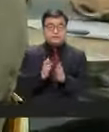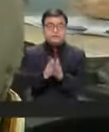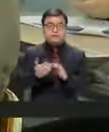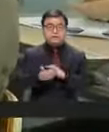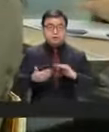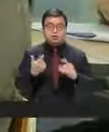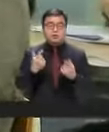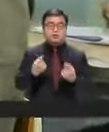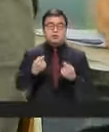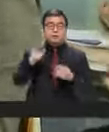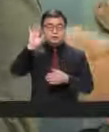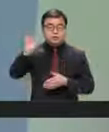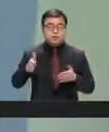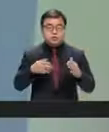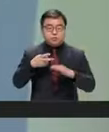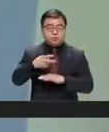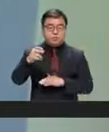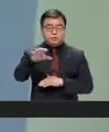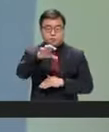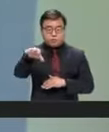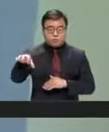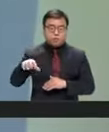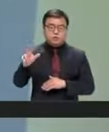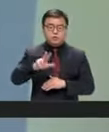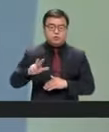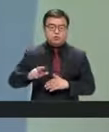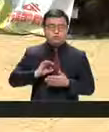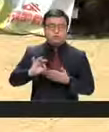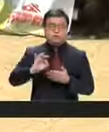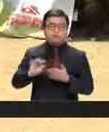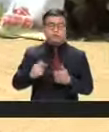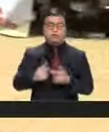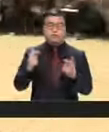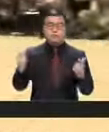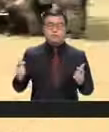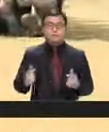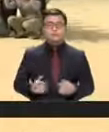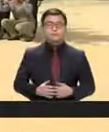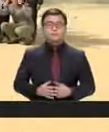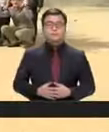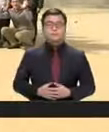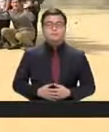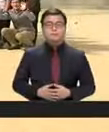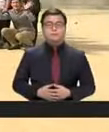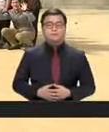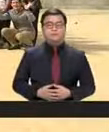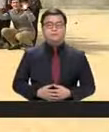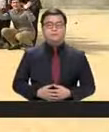농산어촌 지역 모든 중학교로 확대 운영할 계획입니다. EBS 뉴스 이수민입니다.